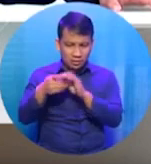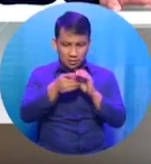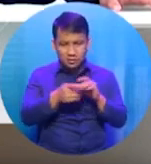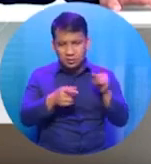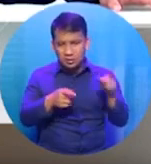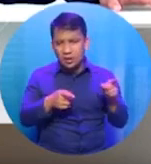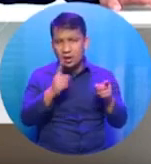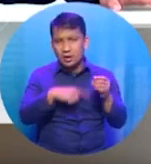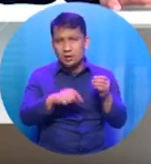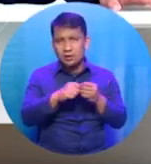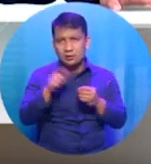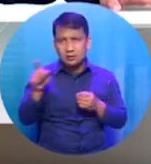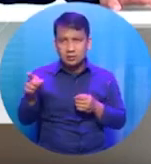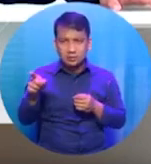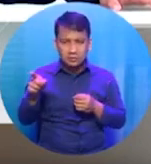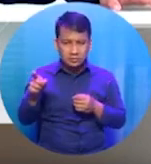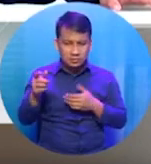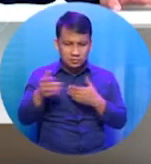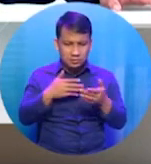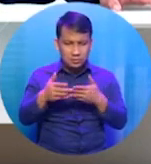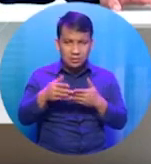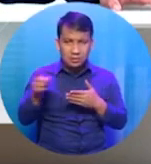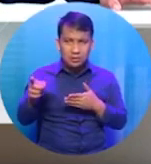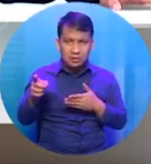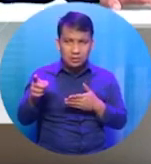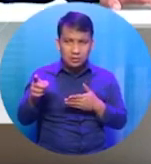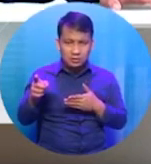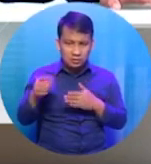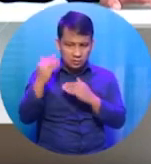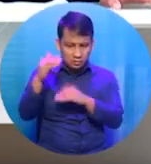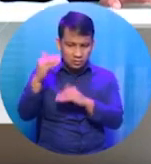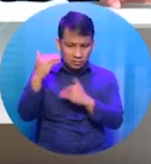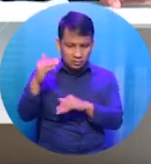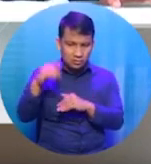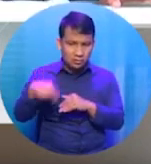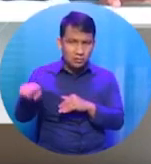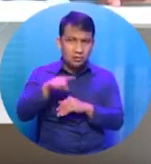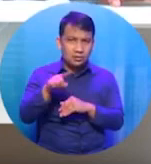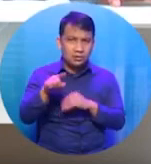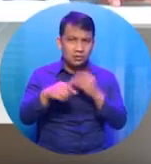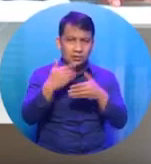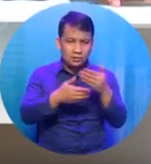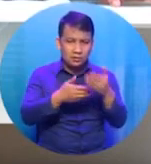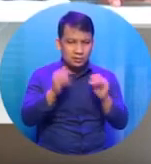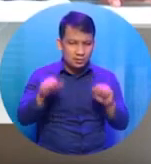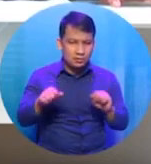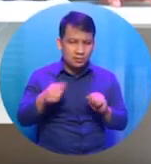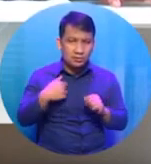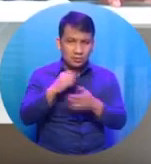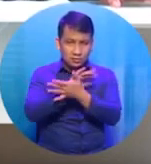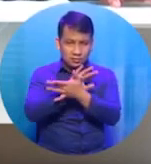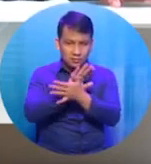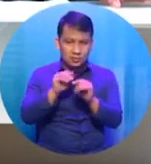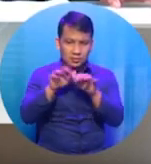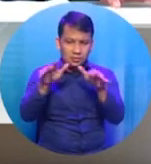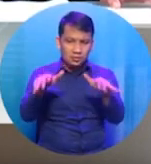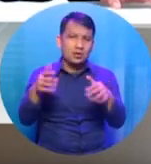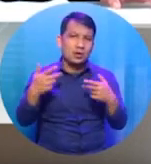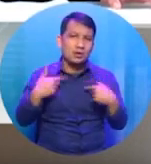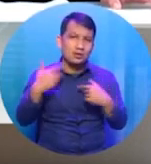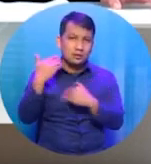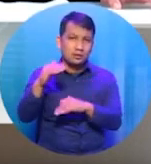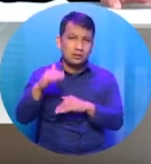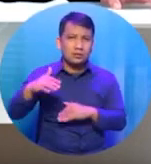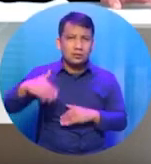sa barat ng hawak nilang kaso at dun sa limitations po ng protocol siguro ng COVID-19, kaya